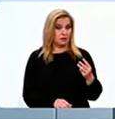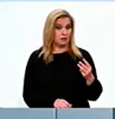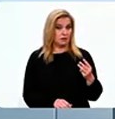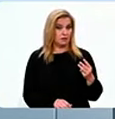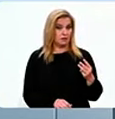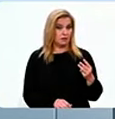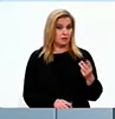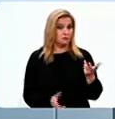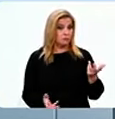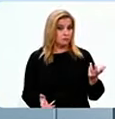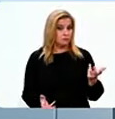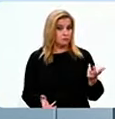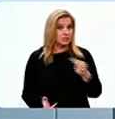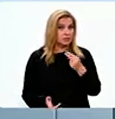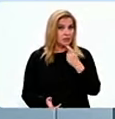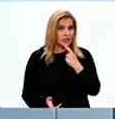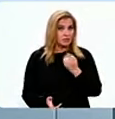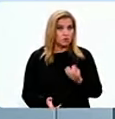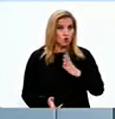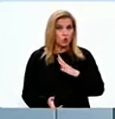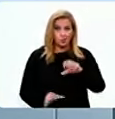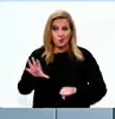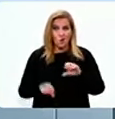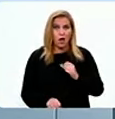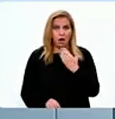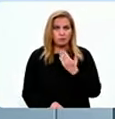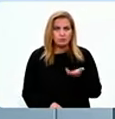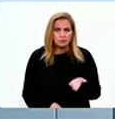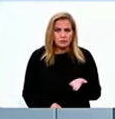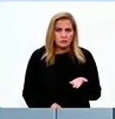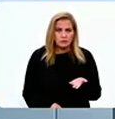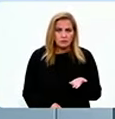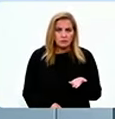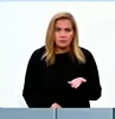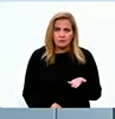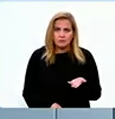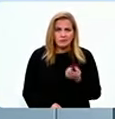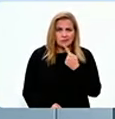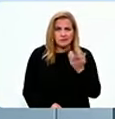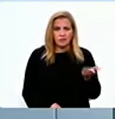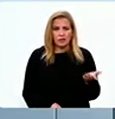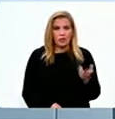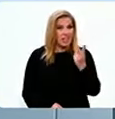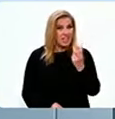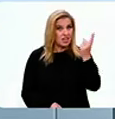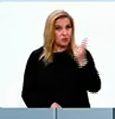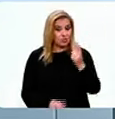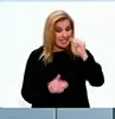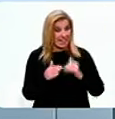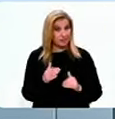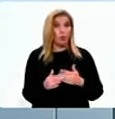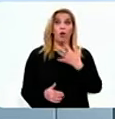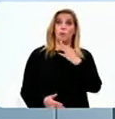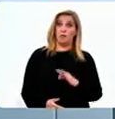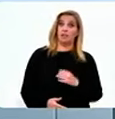παρακολουθώ τόση ώρα είναι δραματική, διότι κάτω από 20% με όλα αυτά τα μέτωπα που